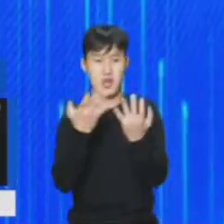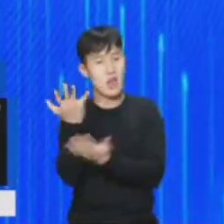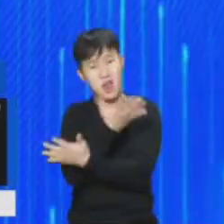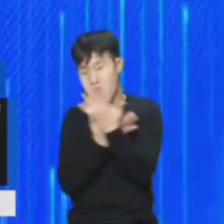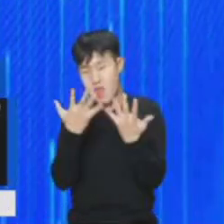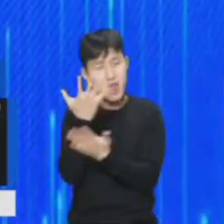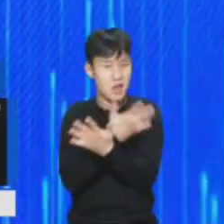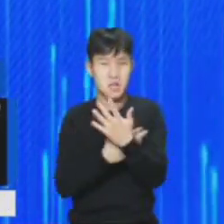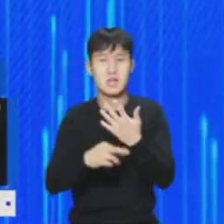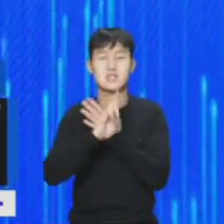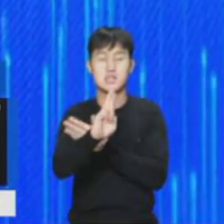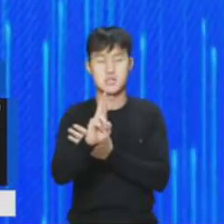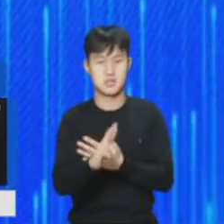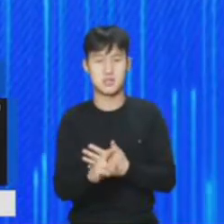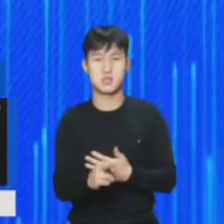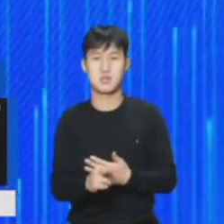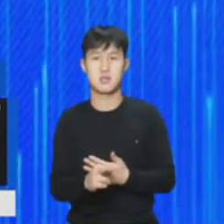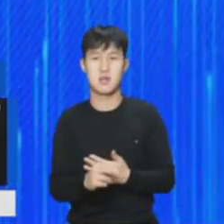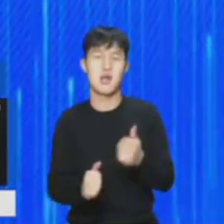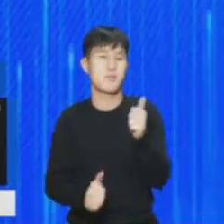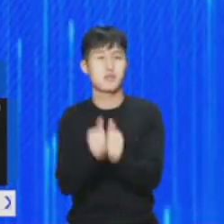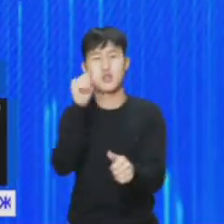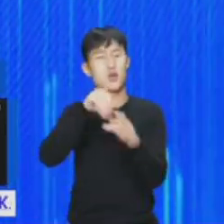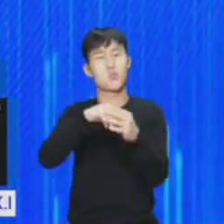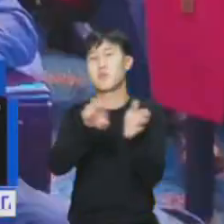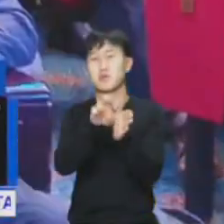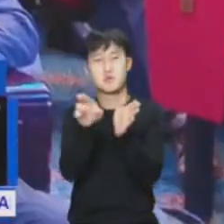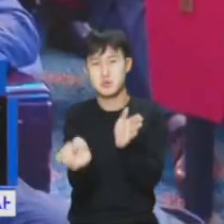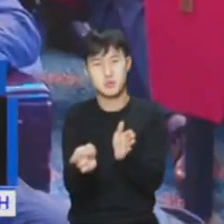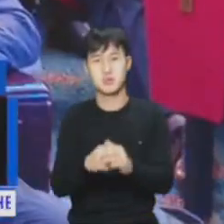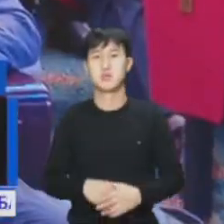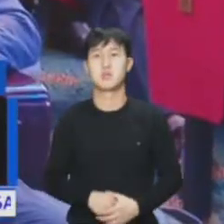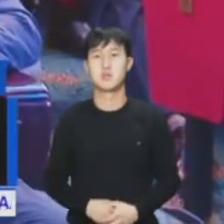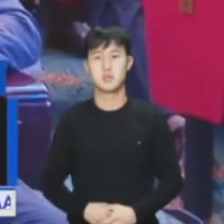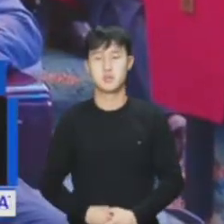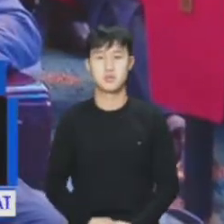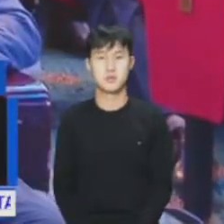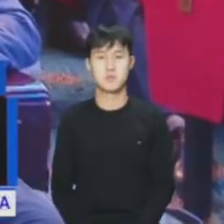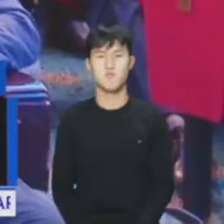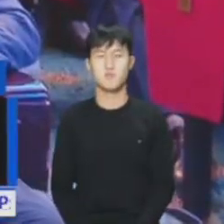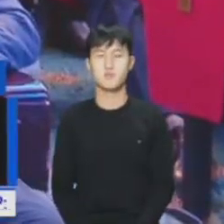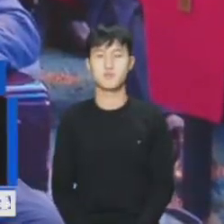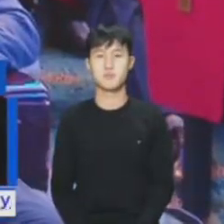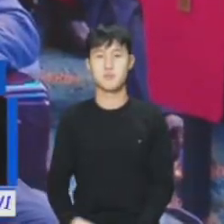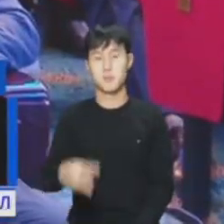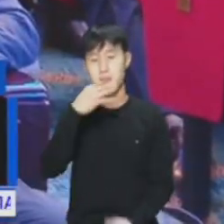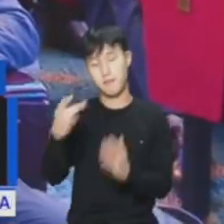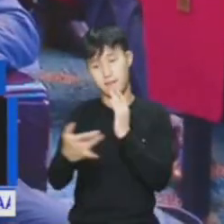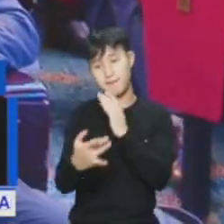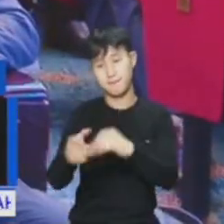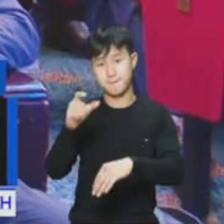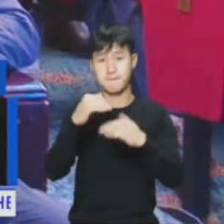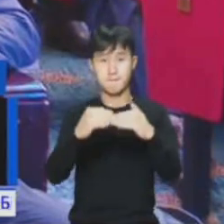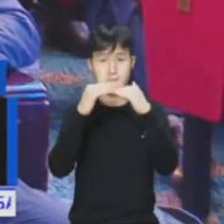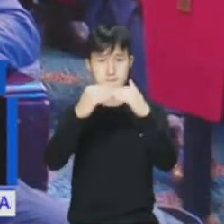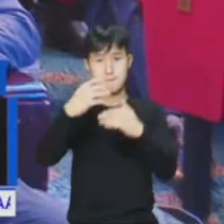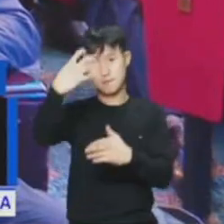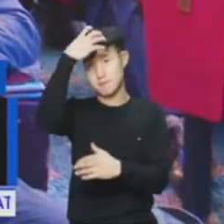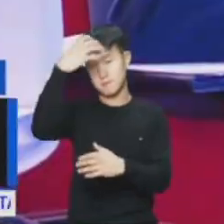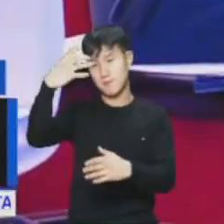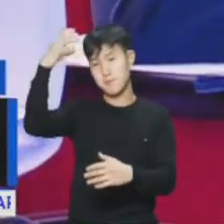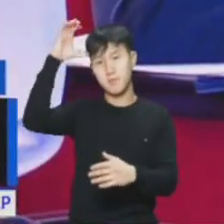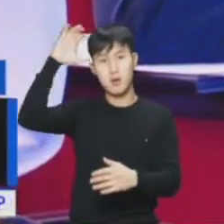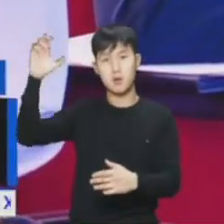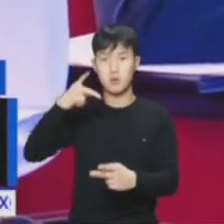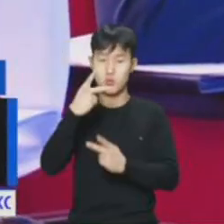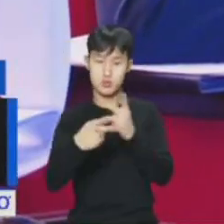бол цаашдаа төдийлөн амжилтанд хүрэхгүй гэдгийг бол ойлгож Мэдээллийн технологийн хөгжлийг төрийн байгууллагын үйлчлэгээ үйл